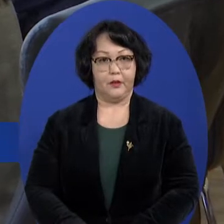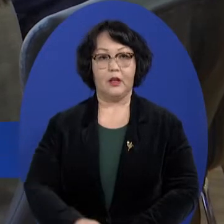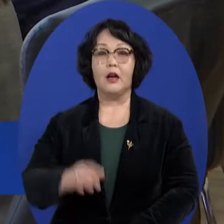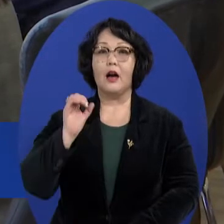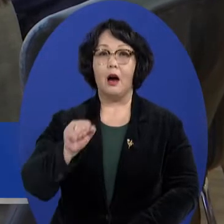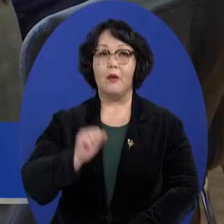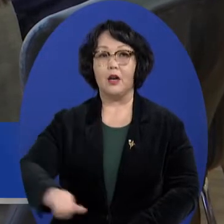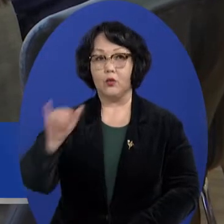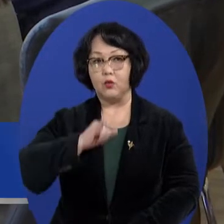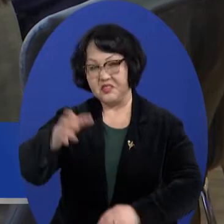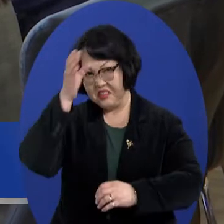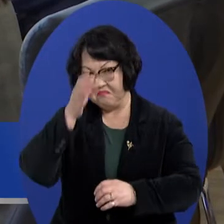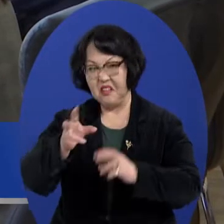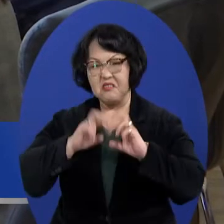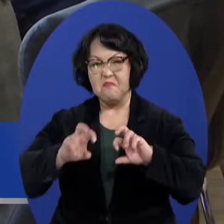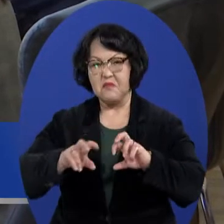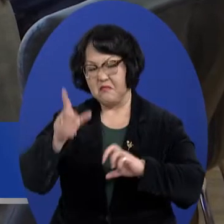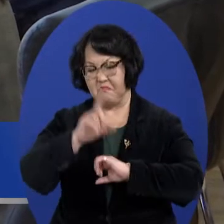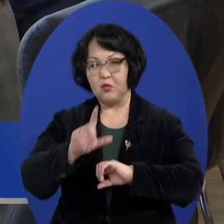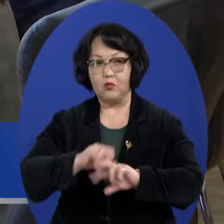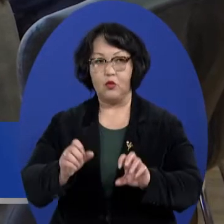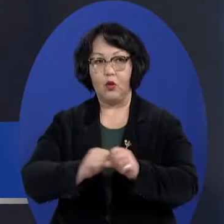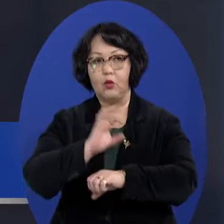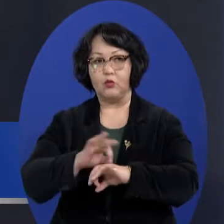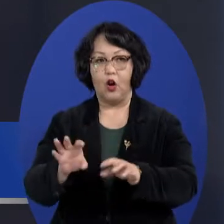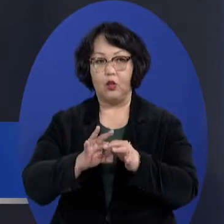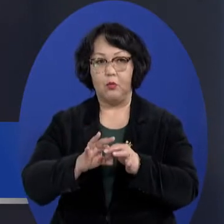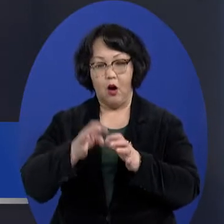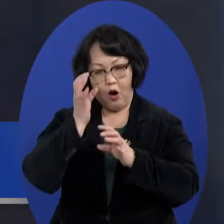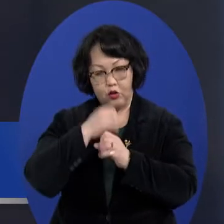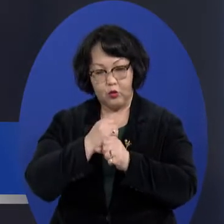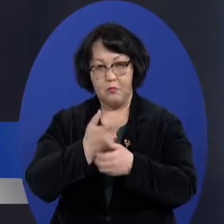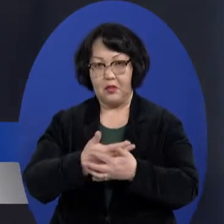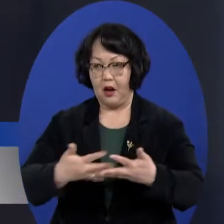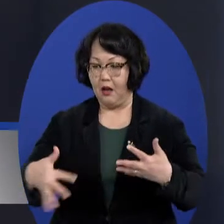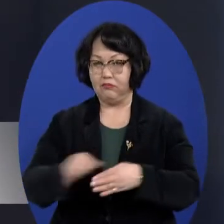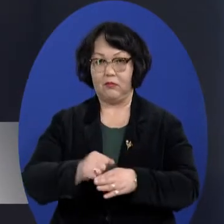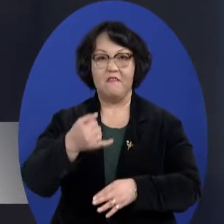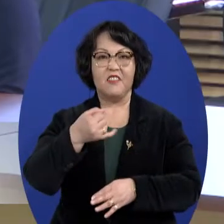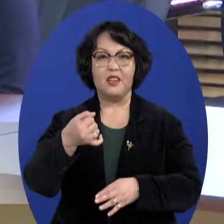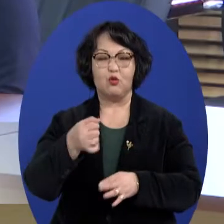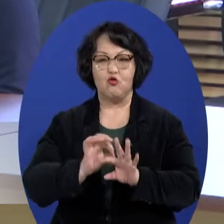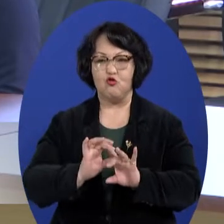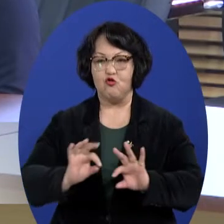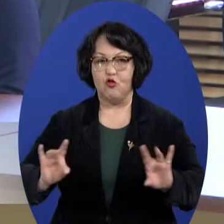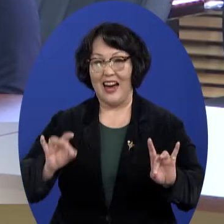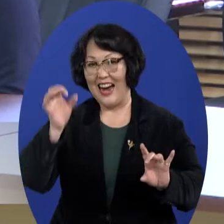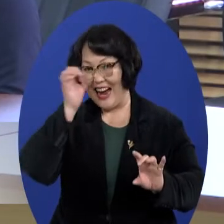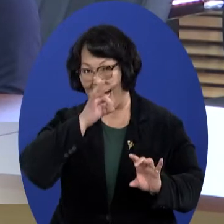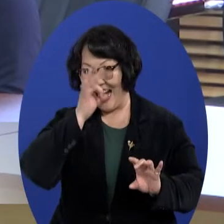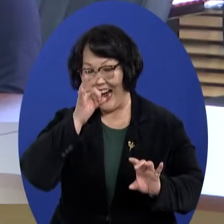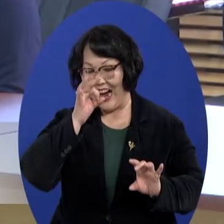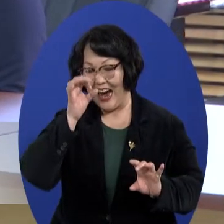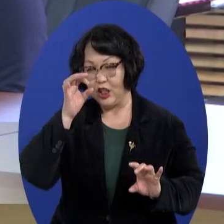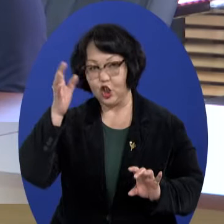Америкийн нэгдсэн улсын эрдэмтэд бүх төрлийн коронавирусны онцлогыг бүтээсэн байна. Ингээд хэд хэдэн төрлийн вирус байгааг илрүүлсэн. Гахаа нохоо зэрэг